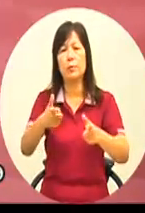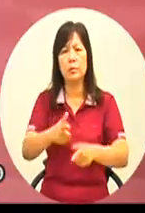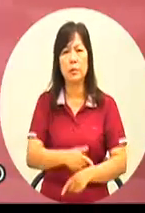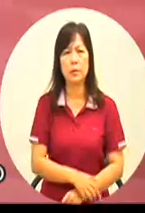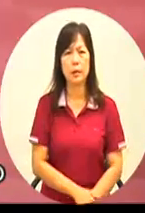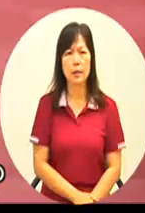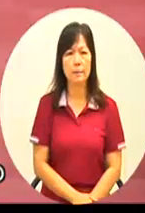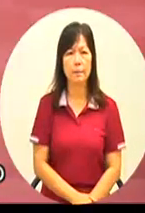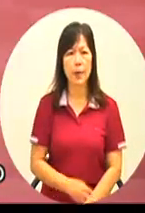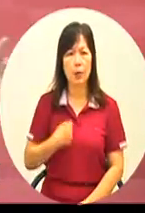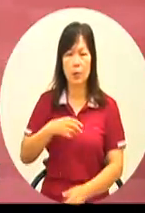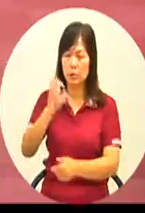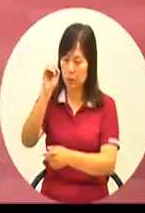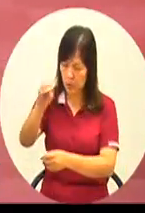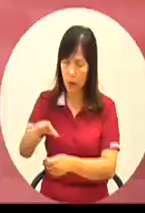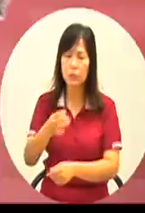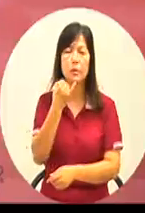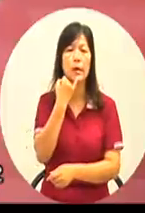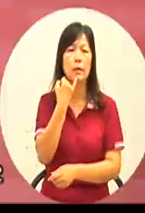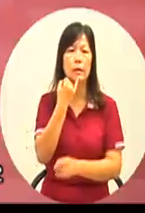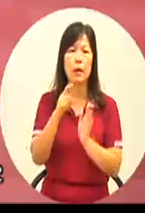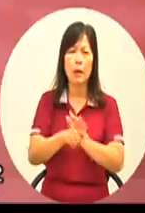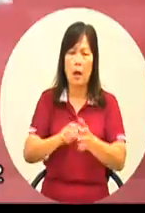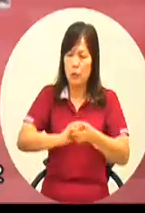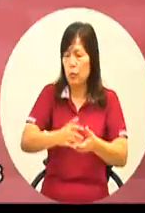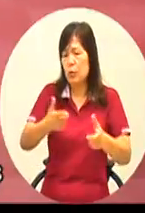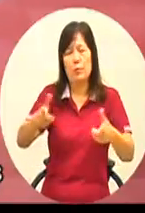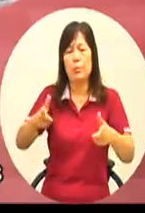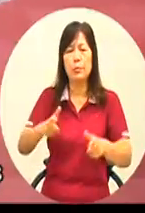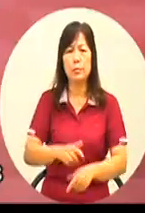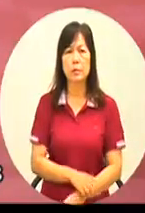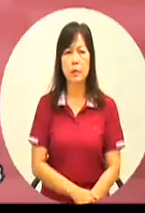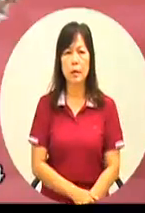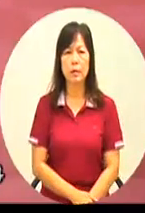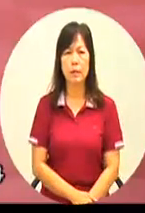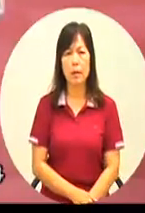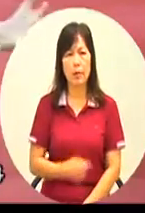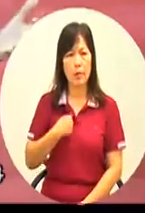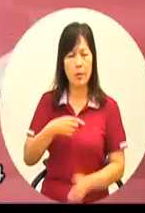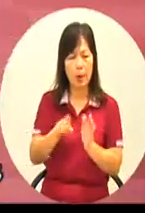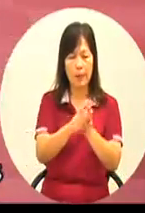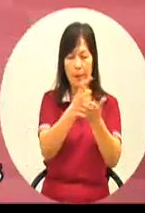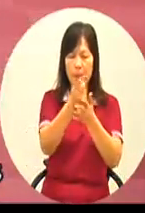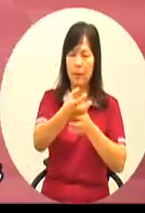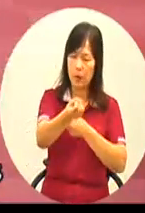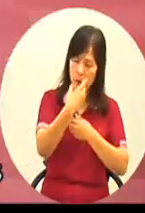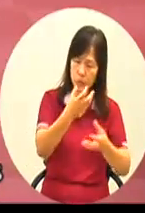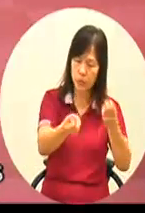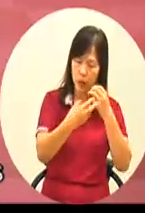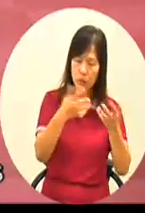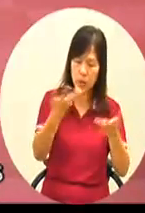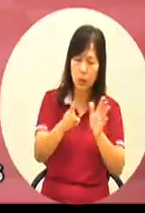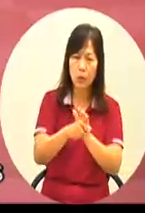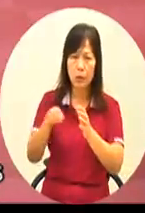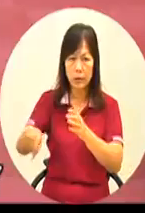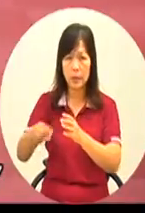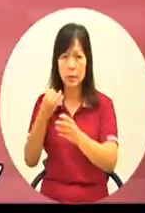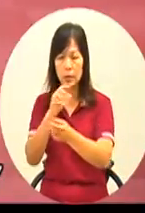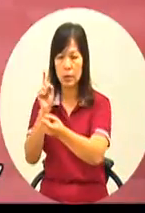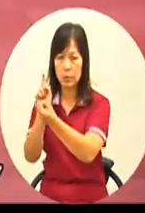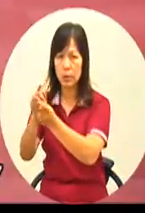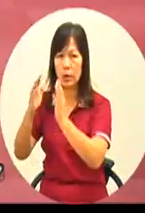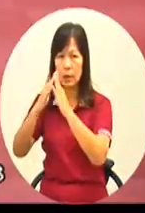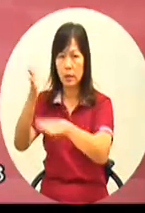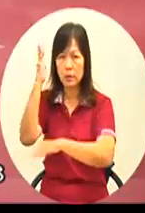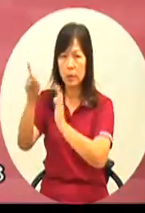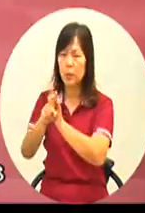结果的人，我是建议员。我只要在这里把我所有居民、市民陈情的案子，在议事厅向政府